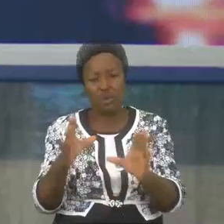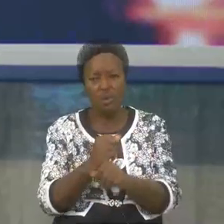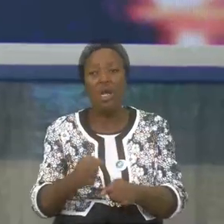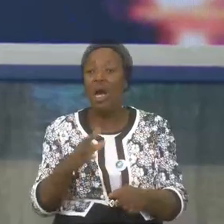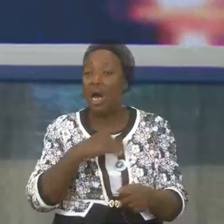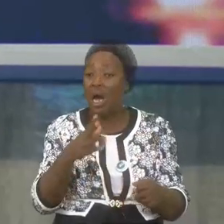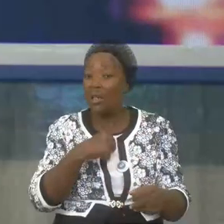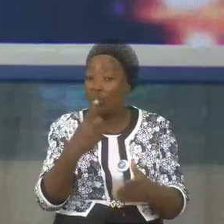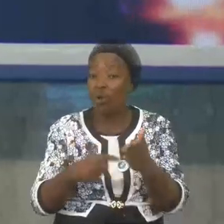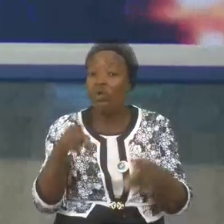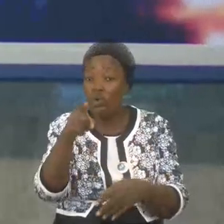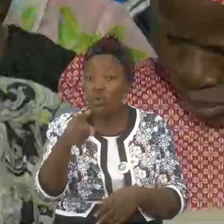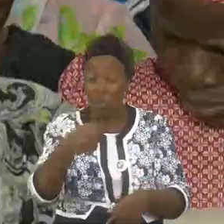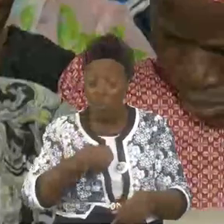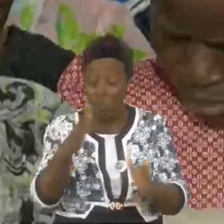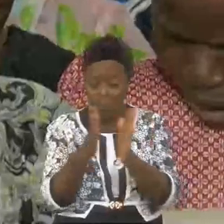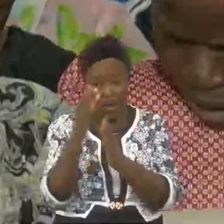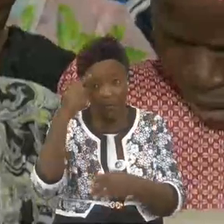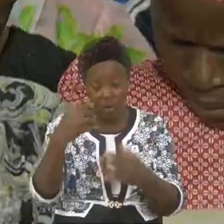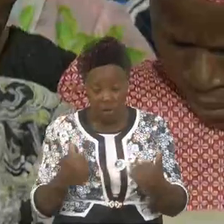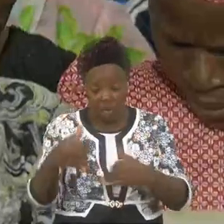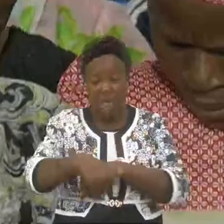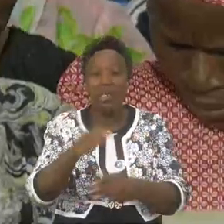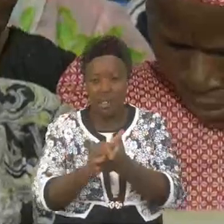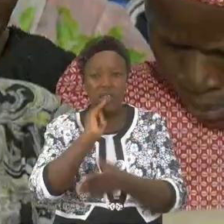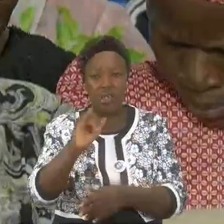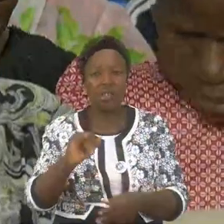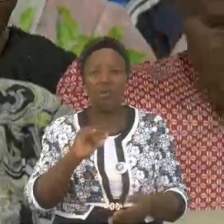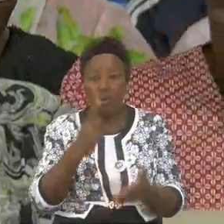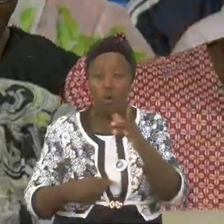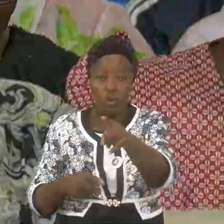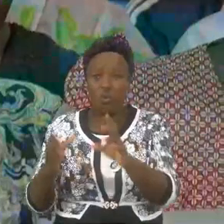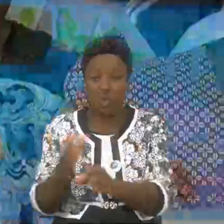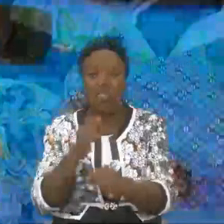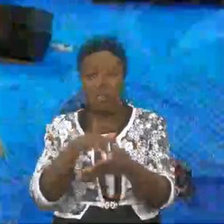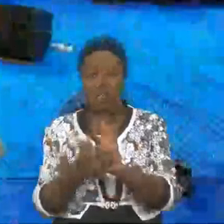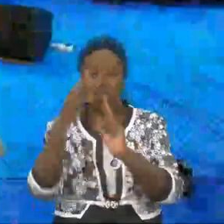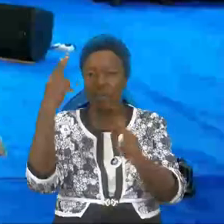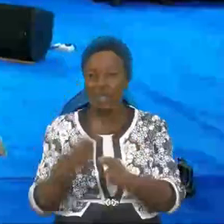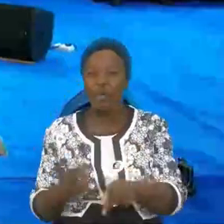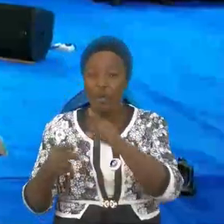prions ce soir, c'est ce que nous allons avoir. J'ai dit, c'est ce que tu vas avoir.